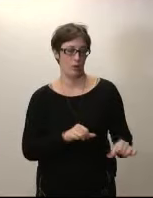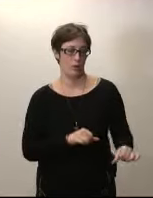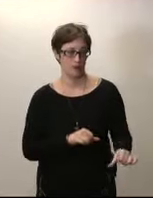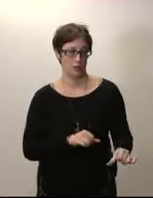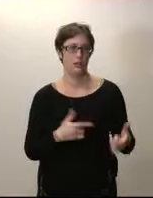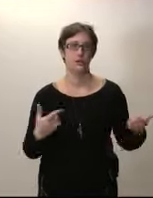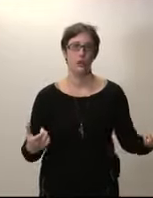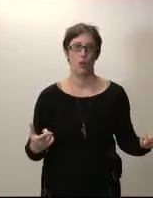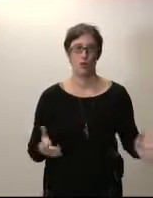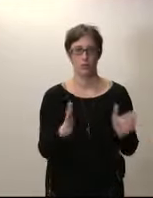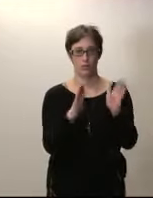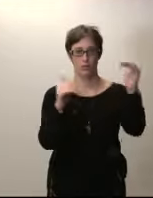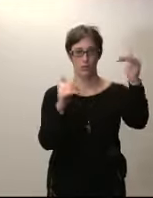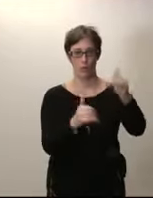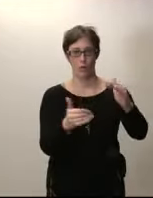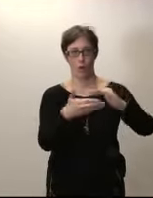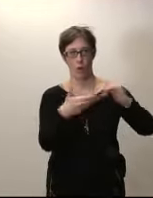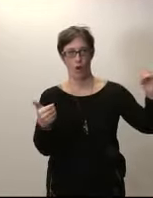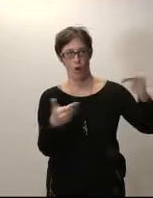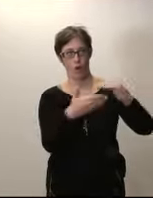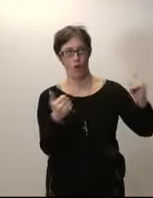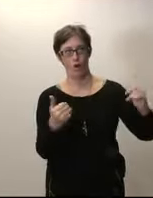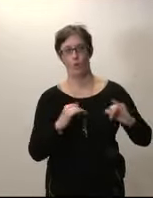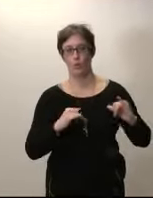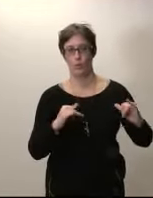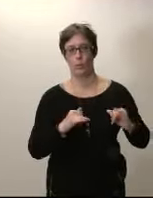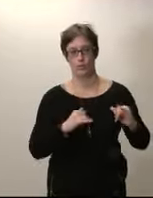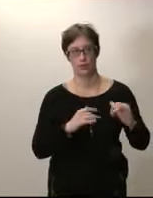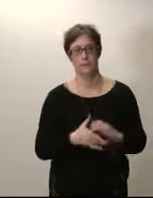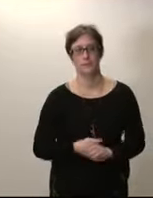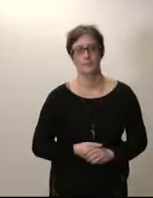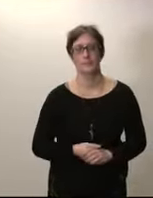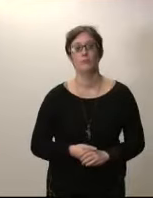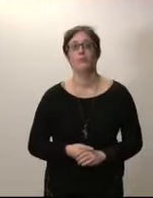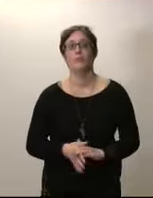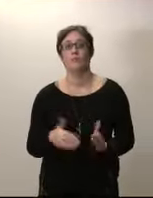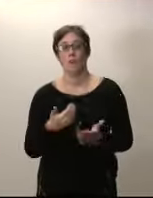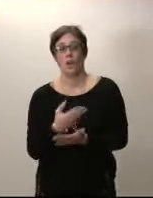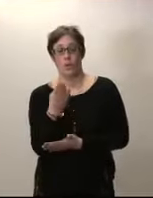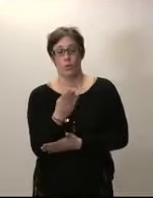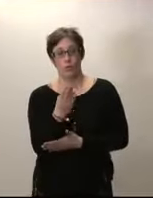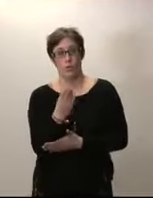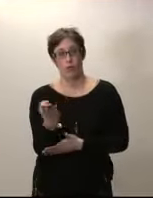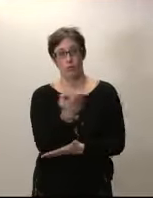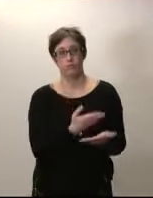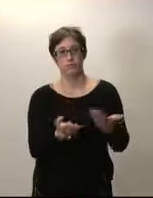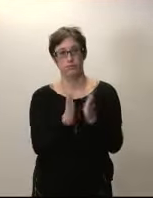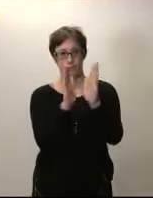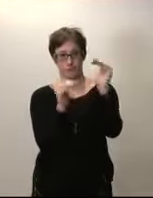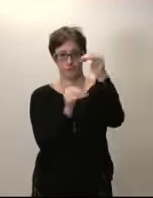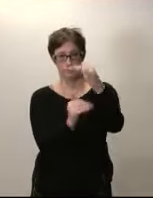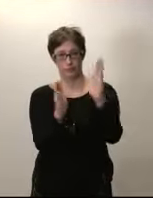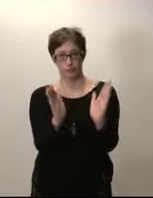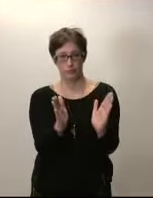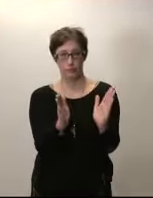c'est de la télérelève. Et cela nécessite la mise en place de concentrateurs agissant